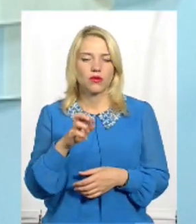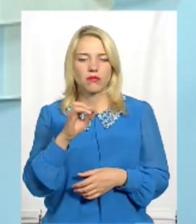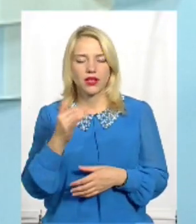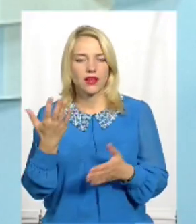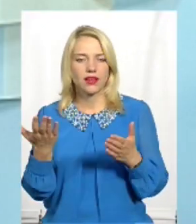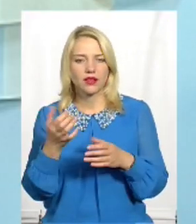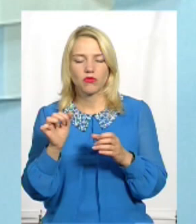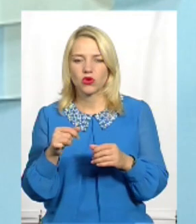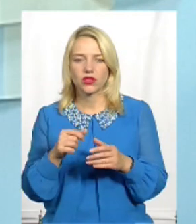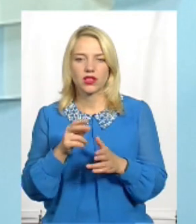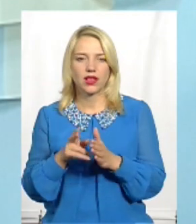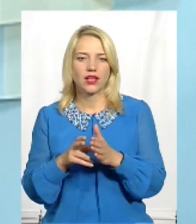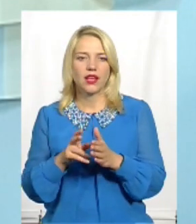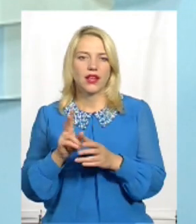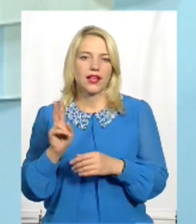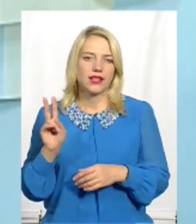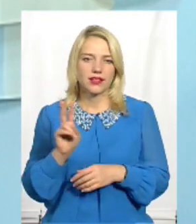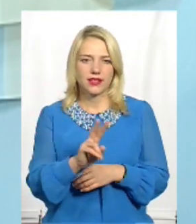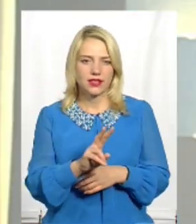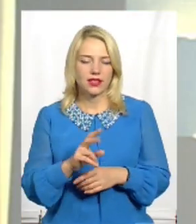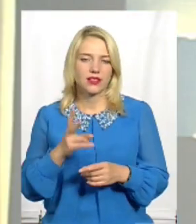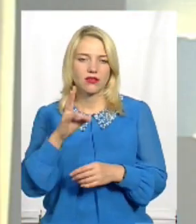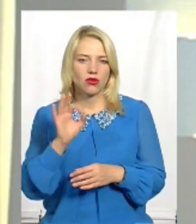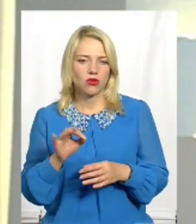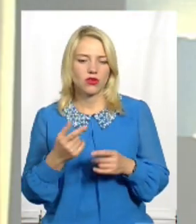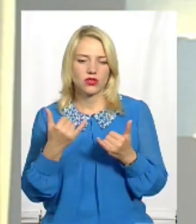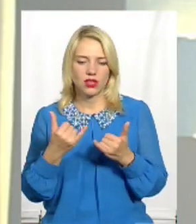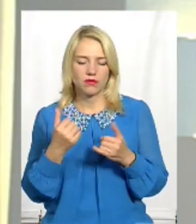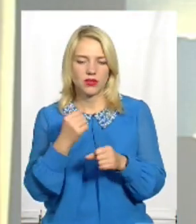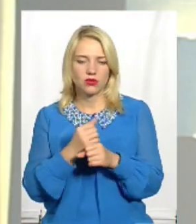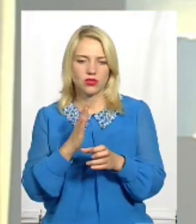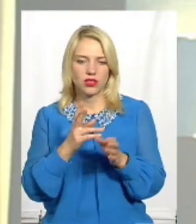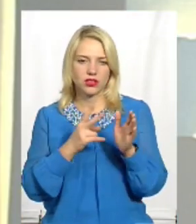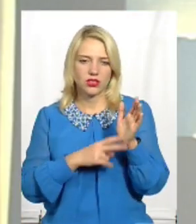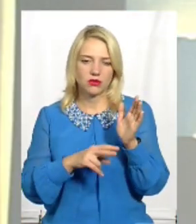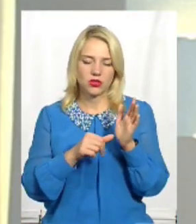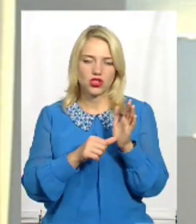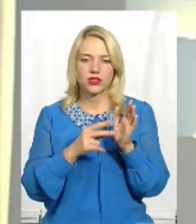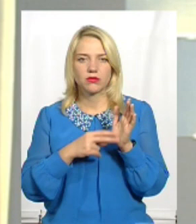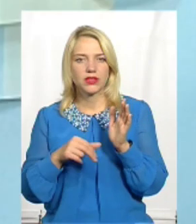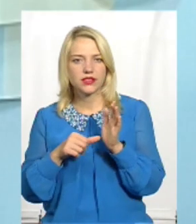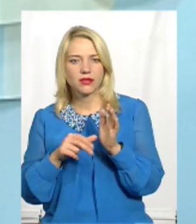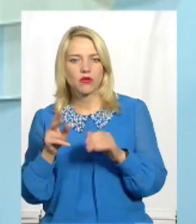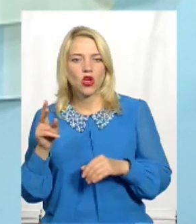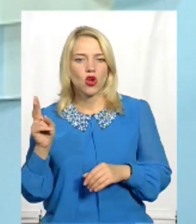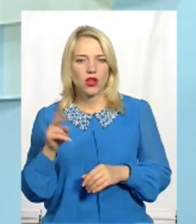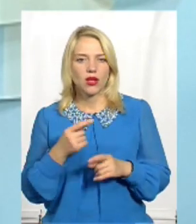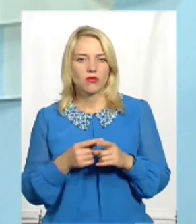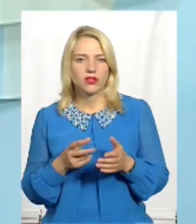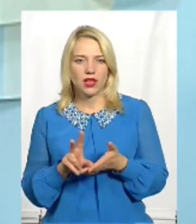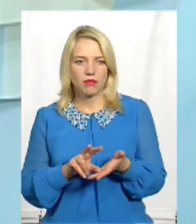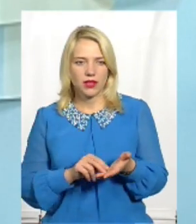би вийти на лінію. Ну, на сьогодні виходять на лінію 76-77 тролейбусів. Для